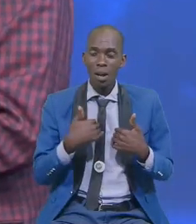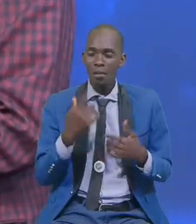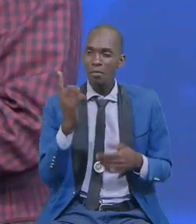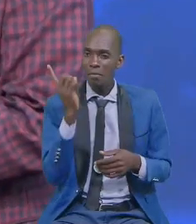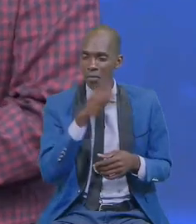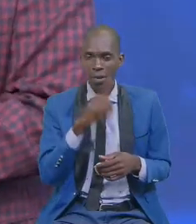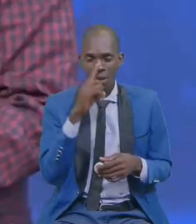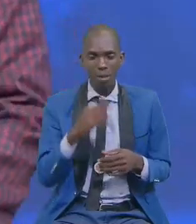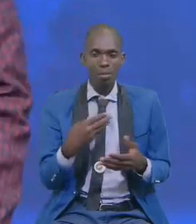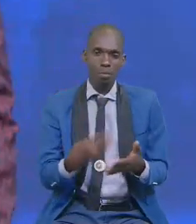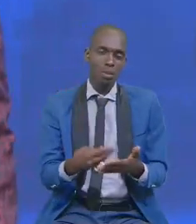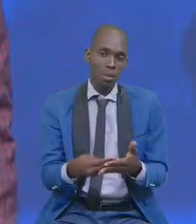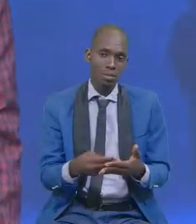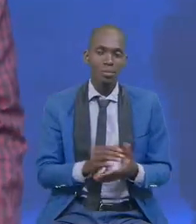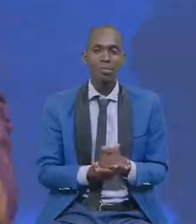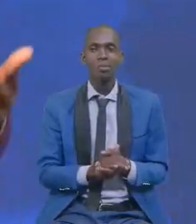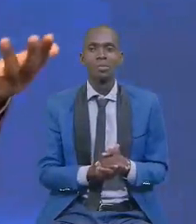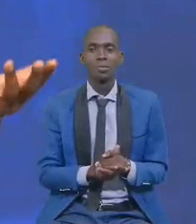billets.